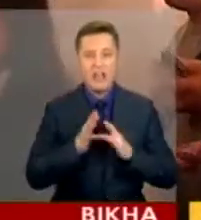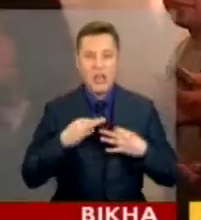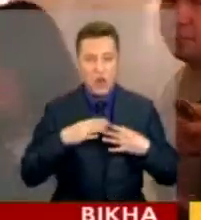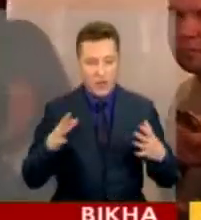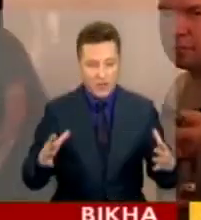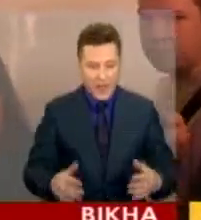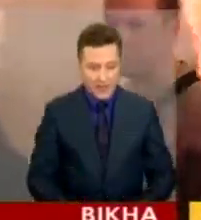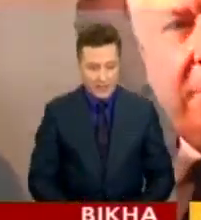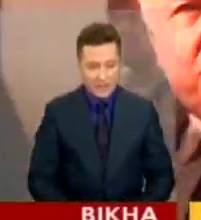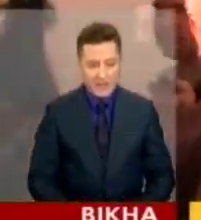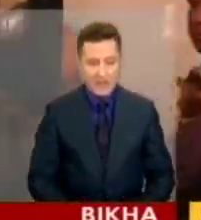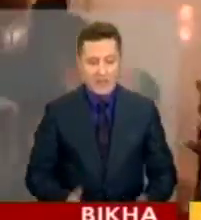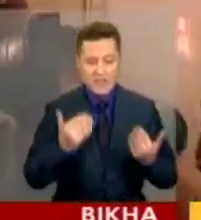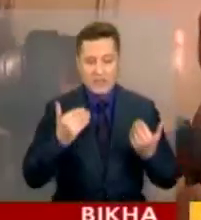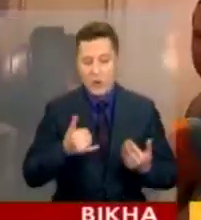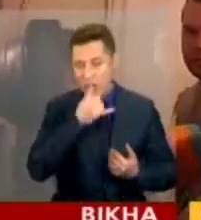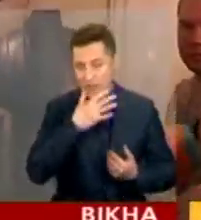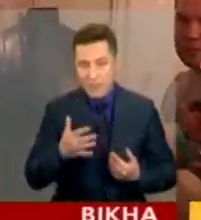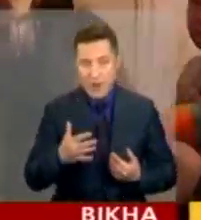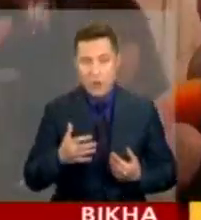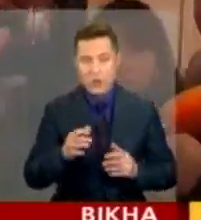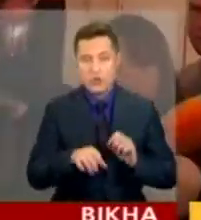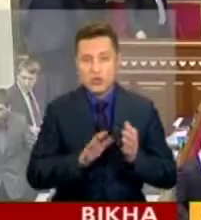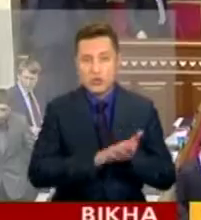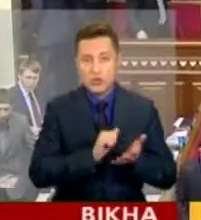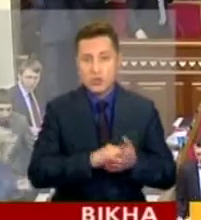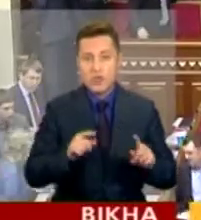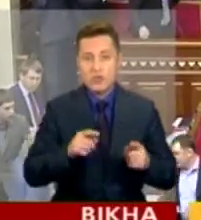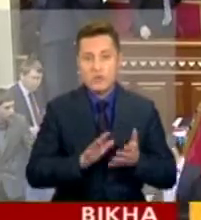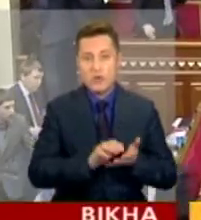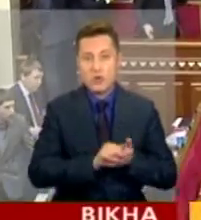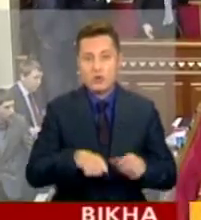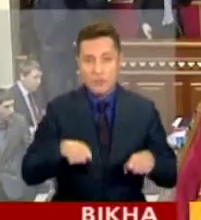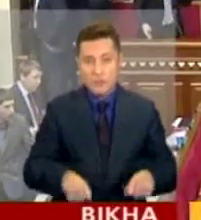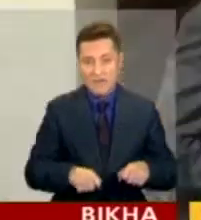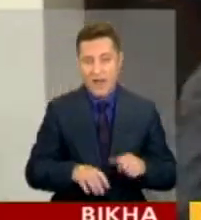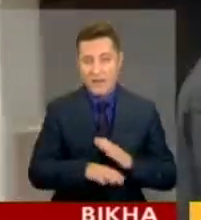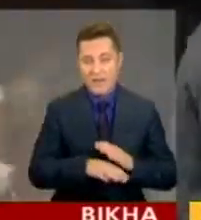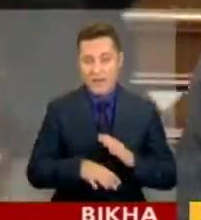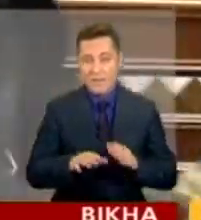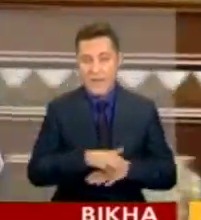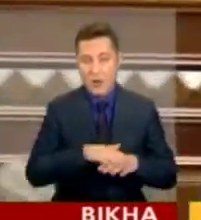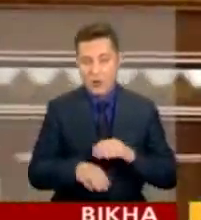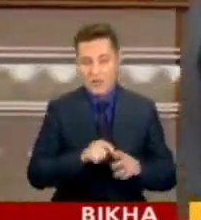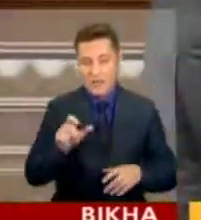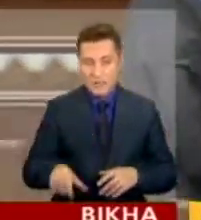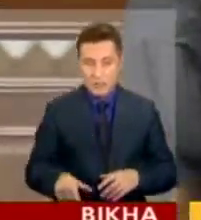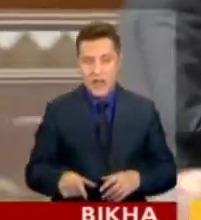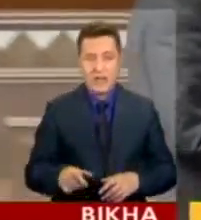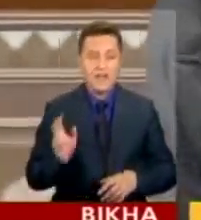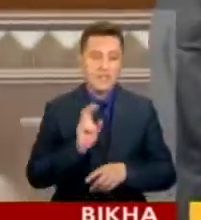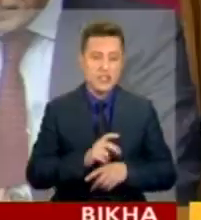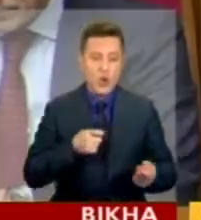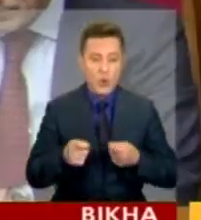зрозуміти, чому порушуються права народного депутата. Та на цьому скандали скінчилися, бо до сесійної зали увійшли